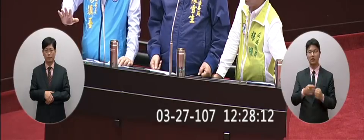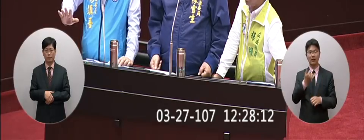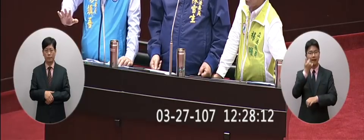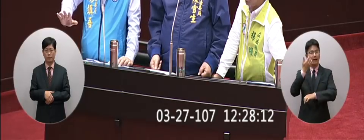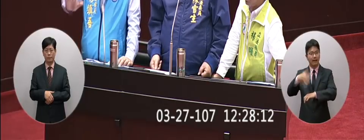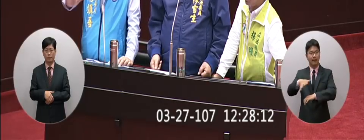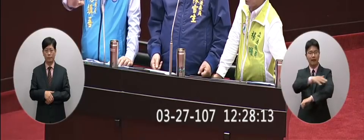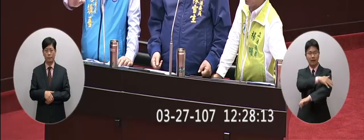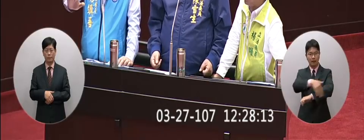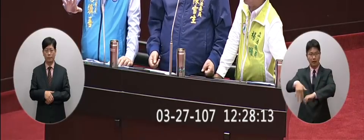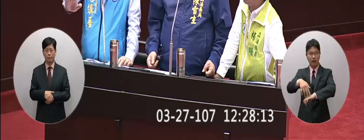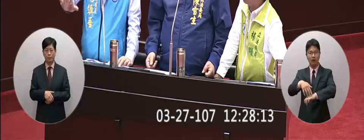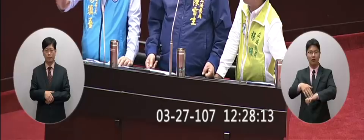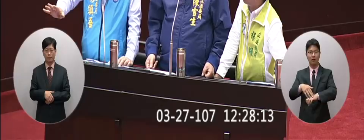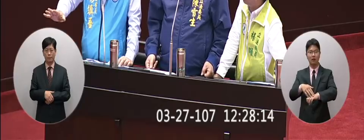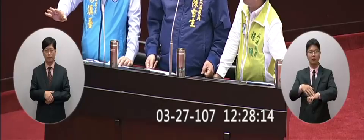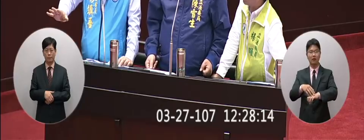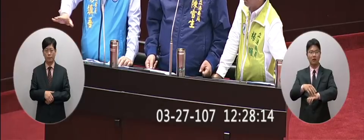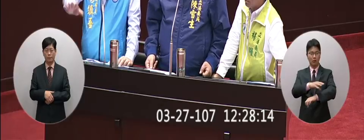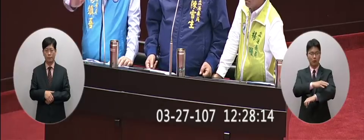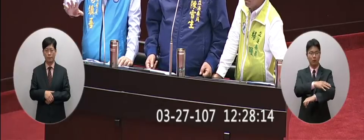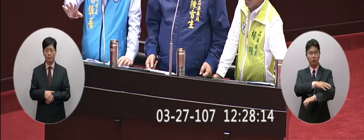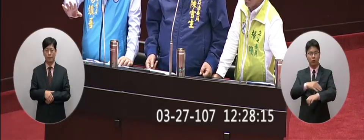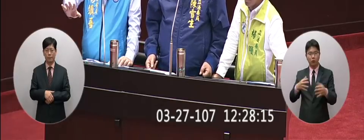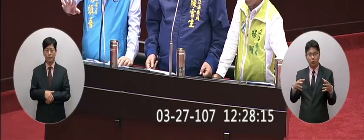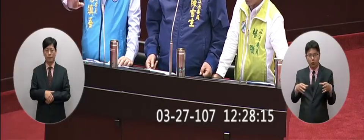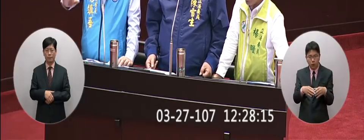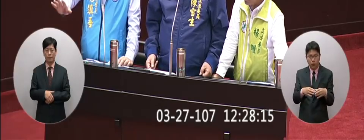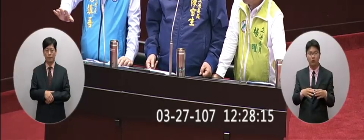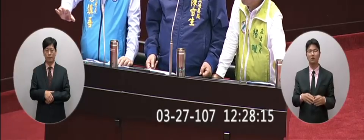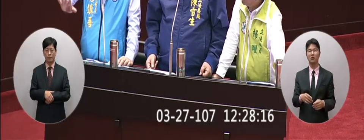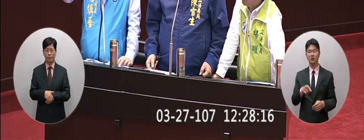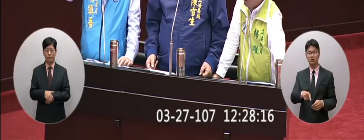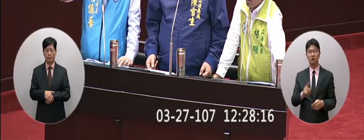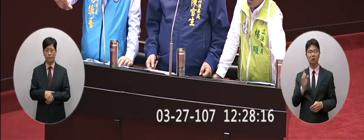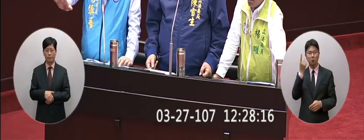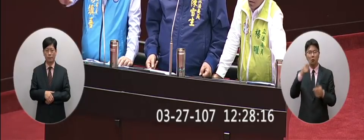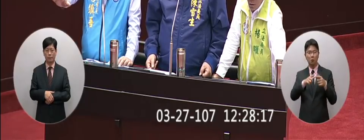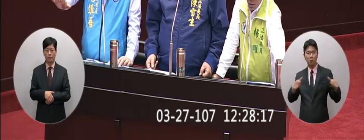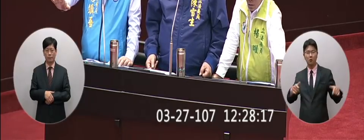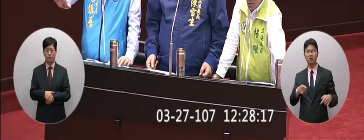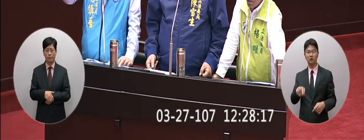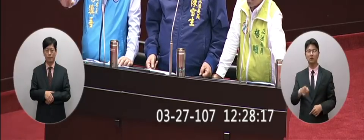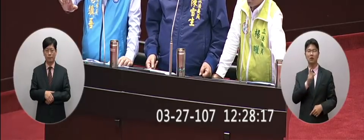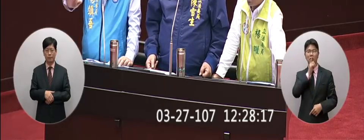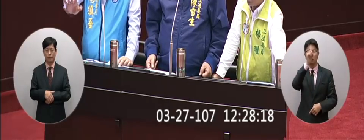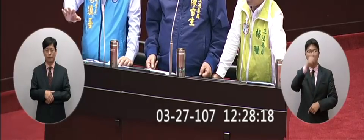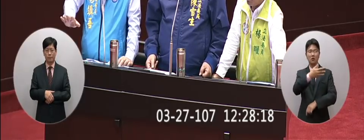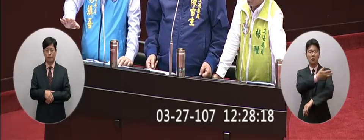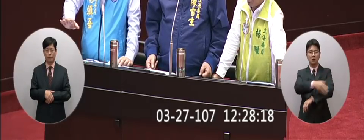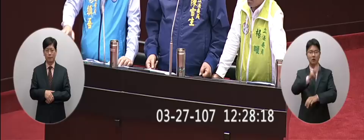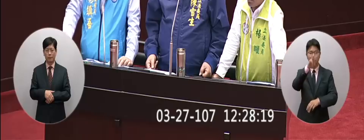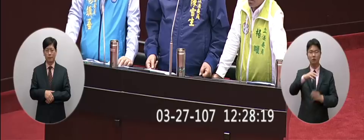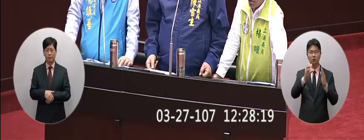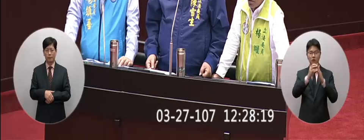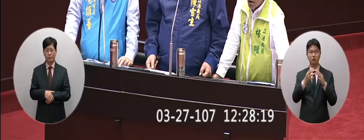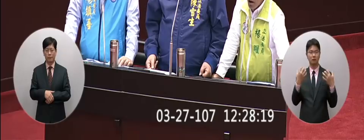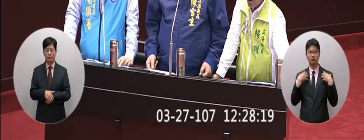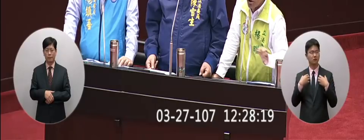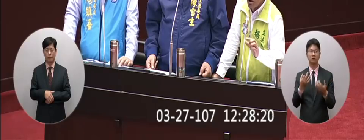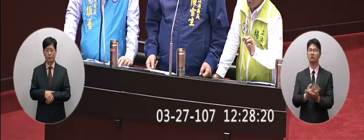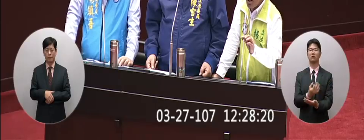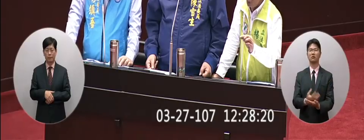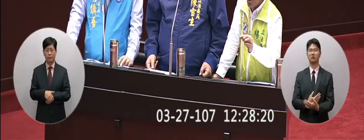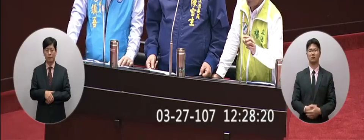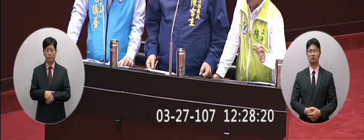流失，所以它的成因都不一样。 对， 这就是我强调的，不能只有一个河川局一家来处理这个事情。 院